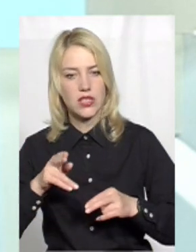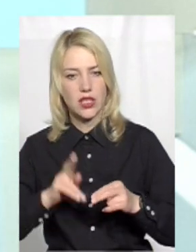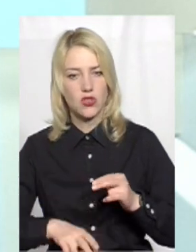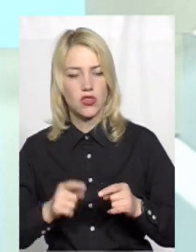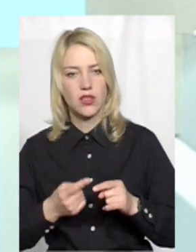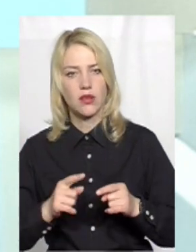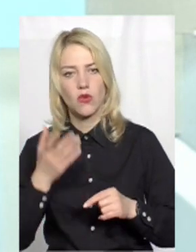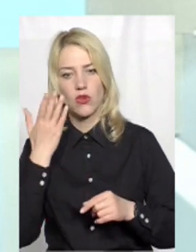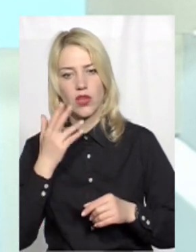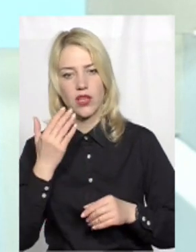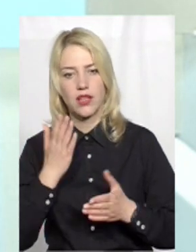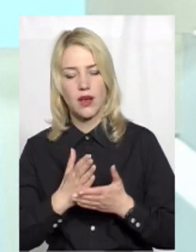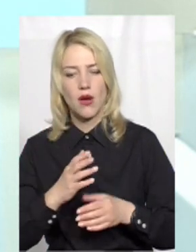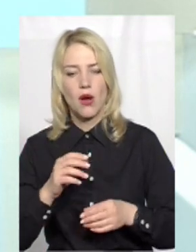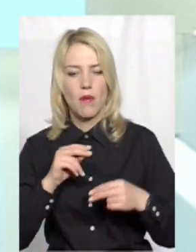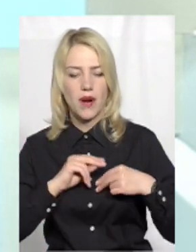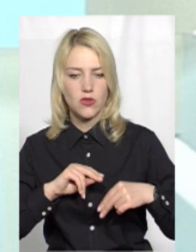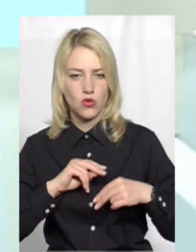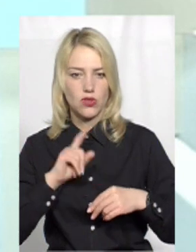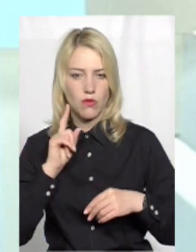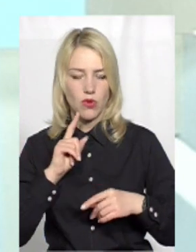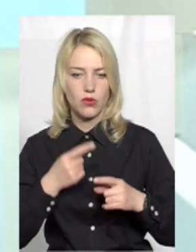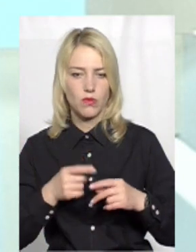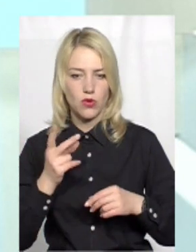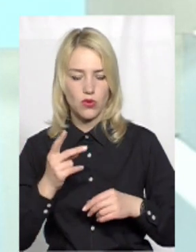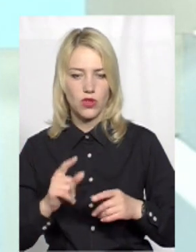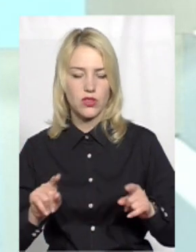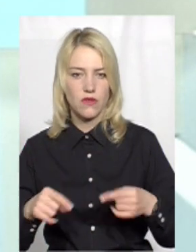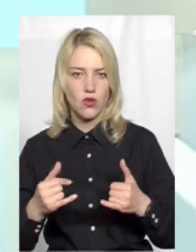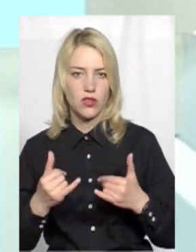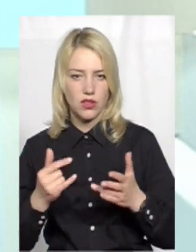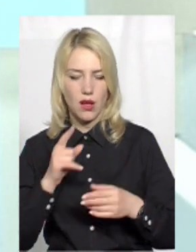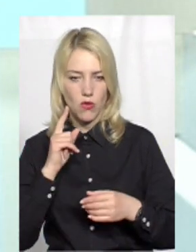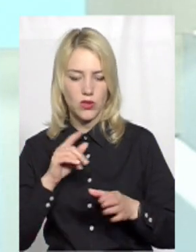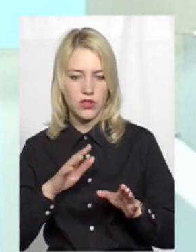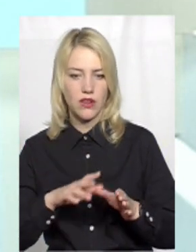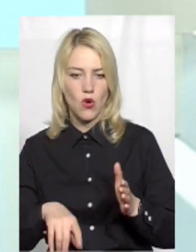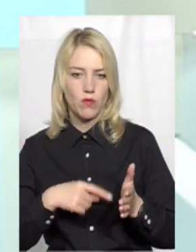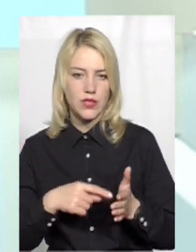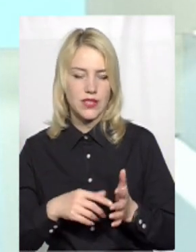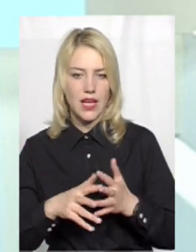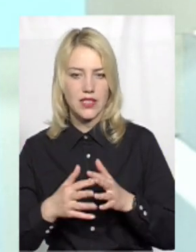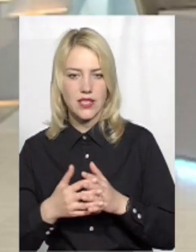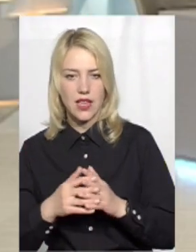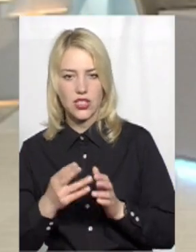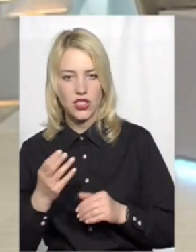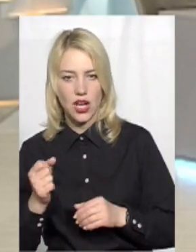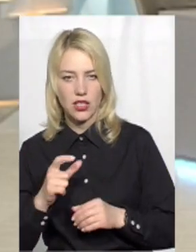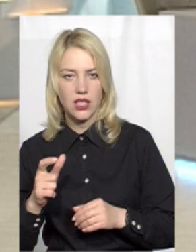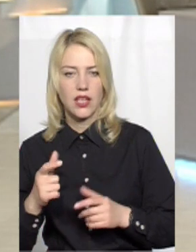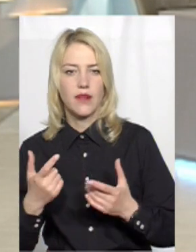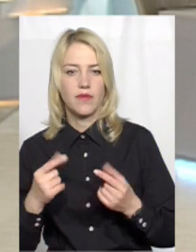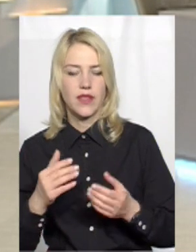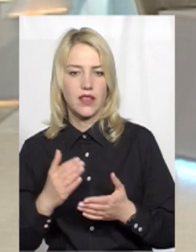закінчуючи тим, коли є працююча молодь. По-друге, це створювати для молоді в містах, селищах, де